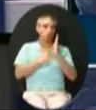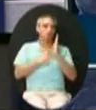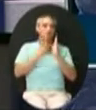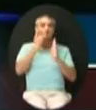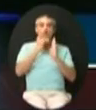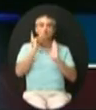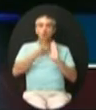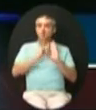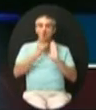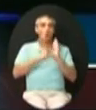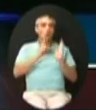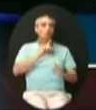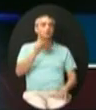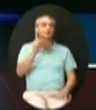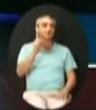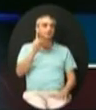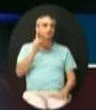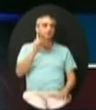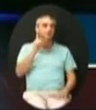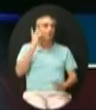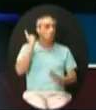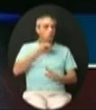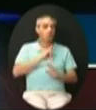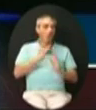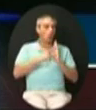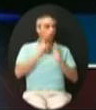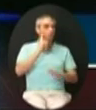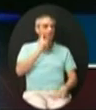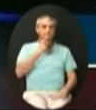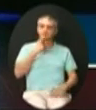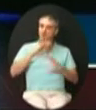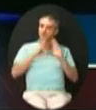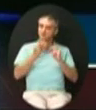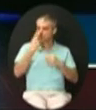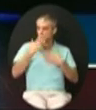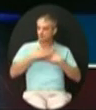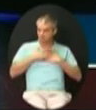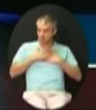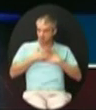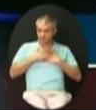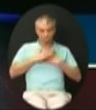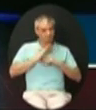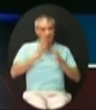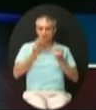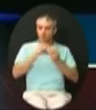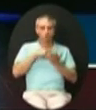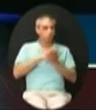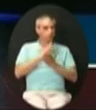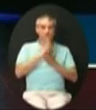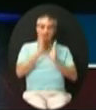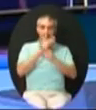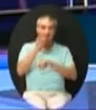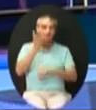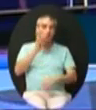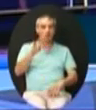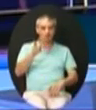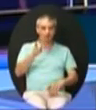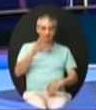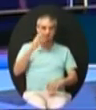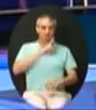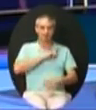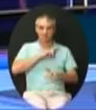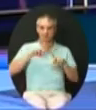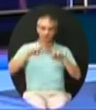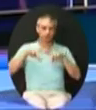אחר. פקודה בלתי חוקית. מילת סיכום, מה אתה? הפקודה הייתה בלתי חוקית. מילת סיכום, בעיניי, בעיניי אין שום דבר מוסרי בזה שהמחבל הנתעב היום מגן יבנה